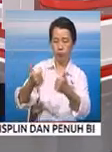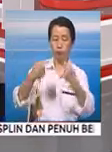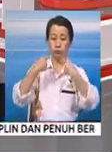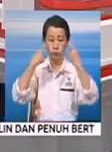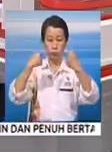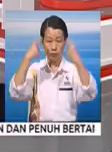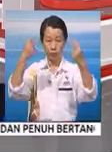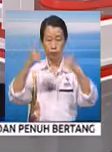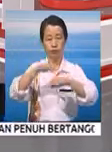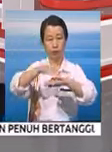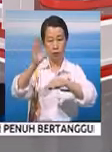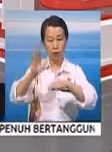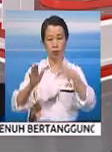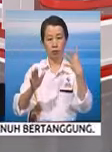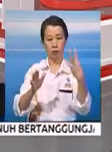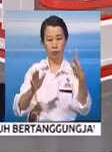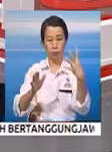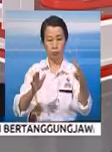dijayakan oleh lebih